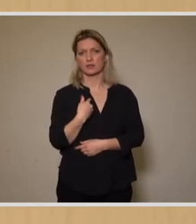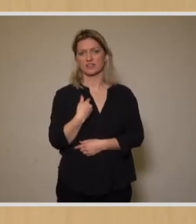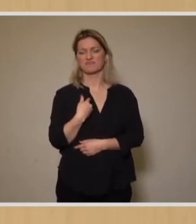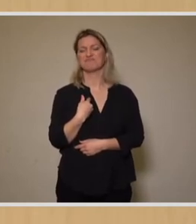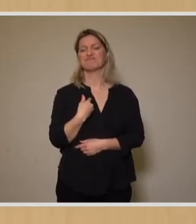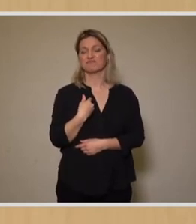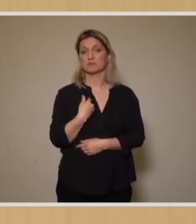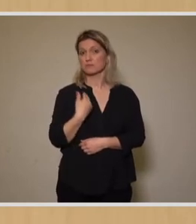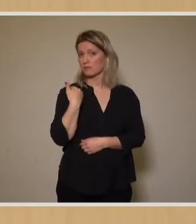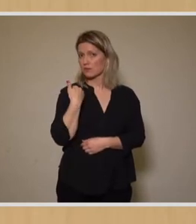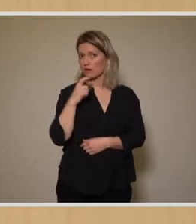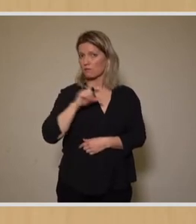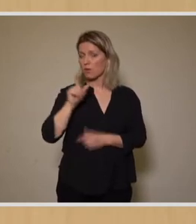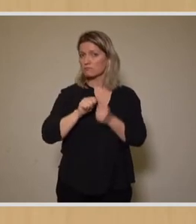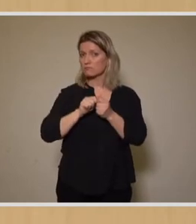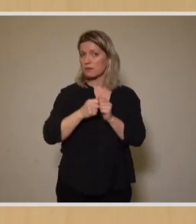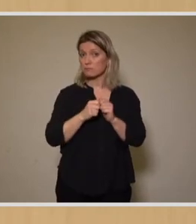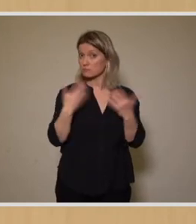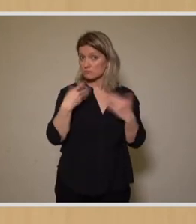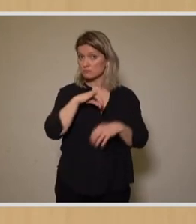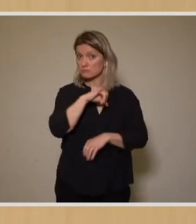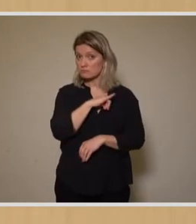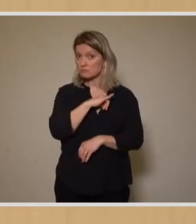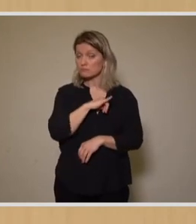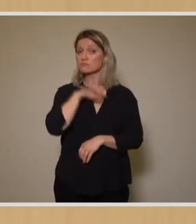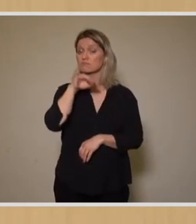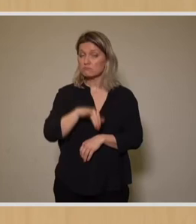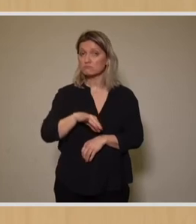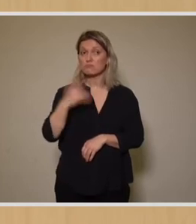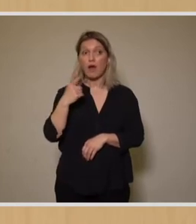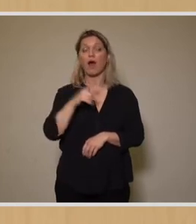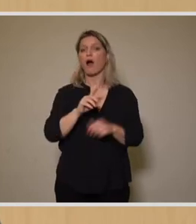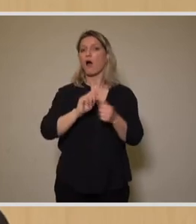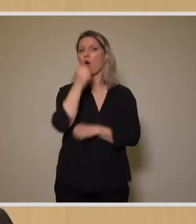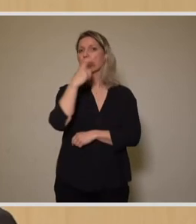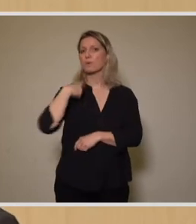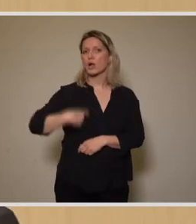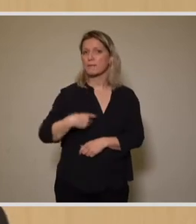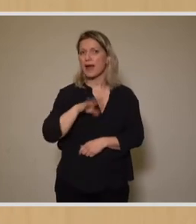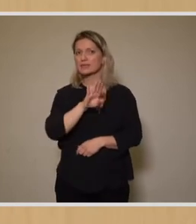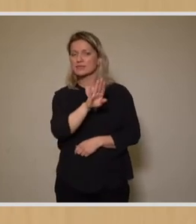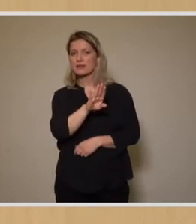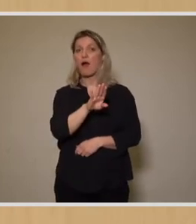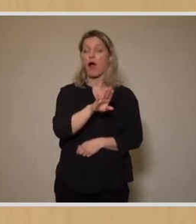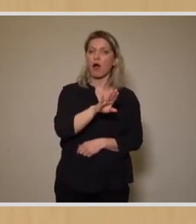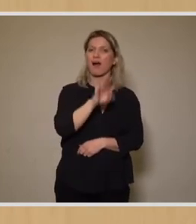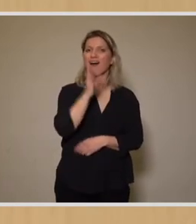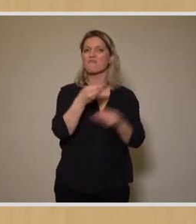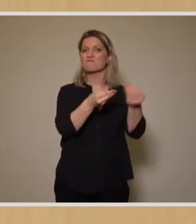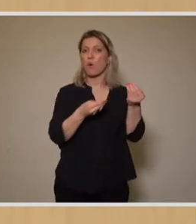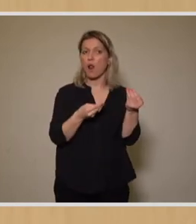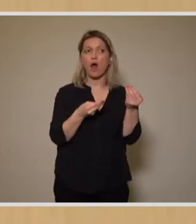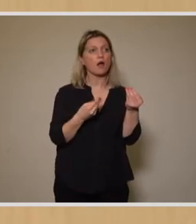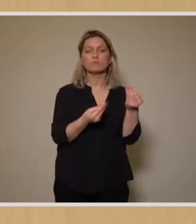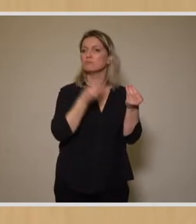Wochen, das finde ich sehr interessant, dass nämlich tatsächlich erstens der Oberbürgermeister seine Vorlage bislang nicht zur